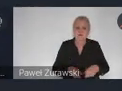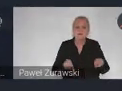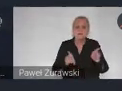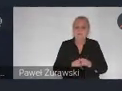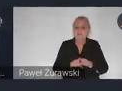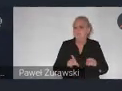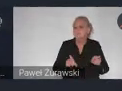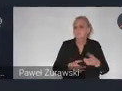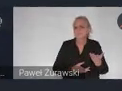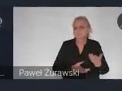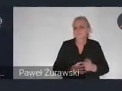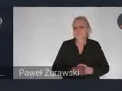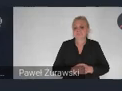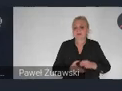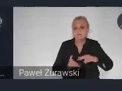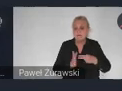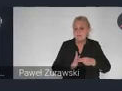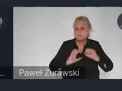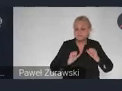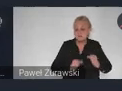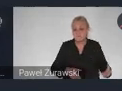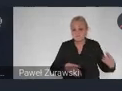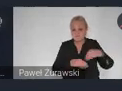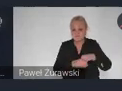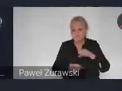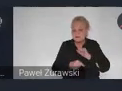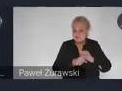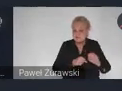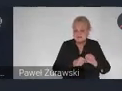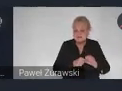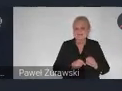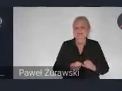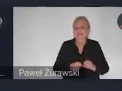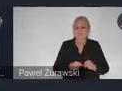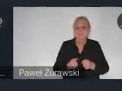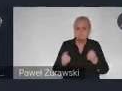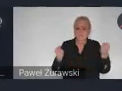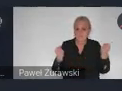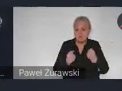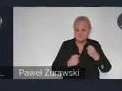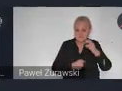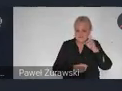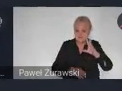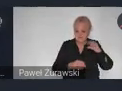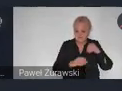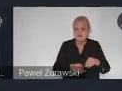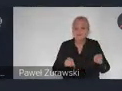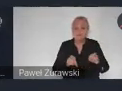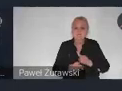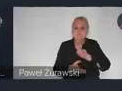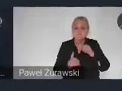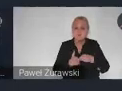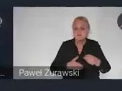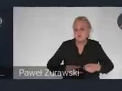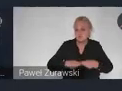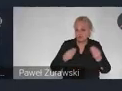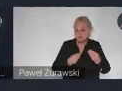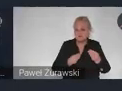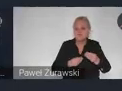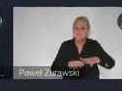czy praw działań uwzględnia właśnie zarówno wzmocnienie instytucjonalne oraz właśnie rozwój